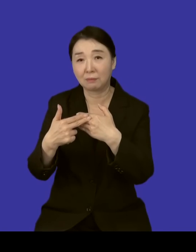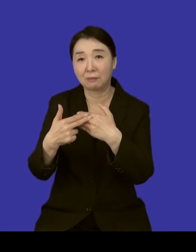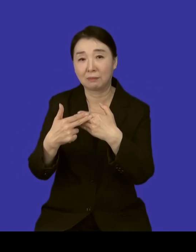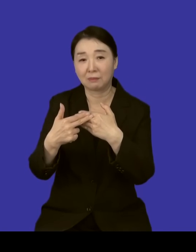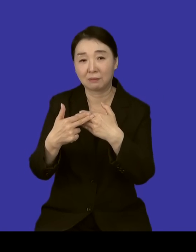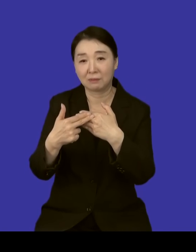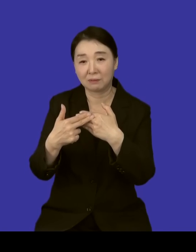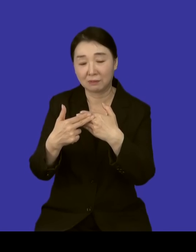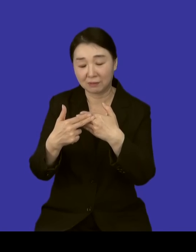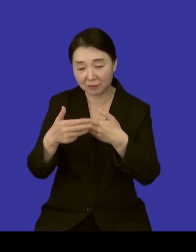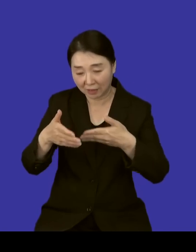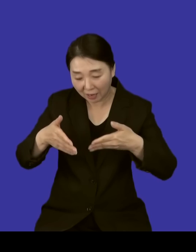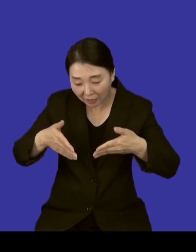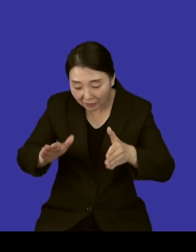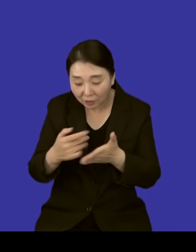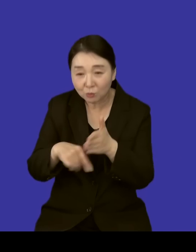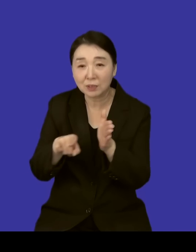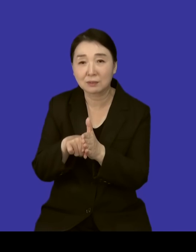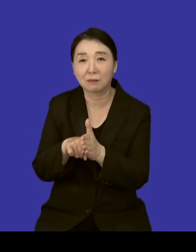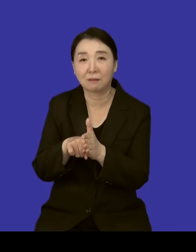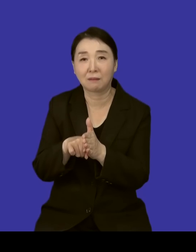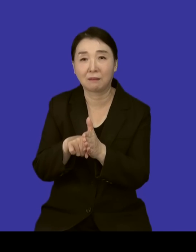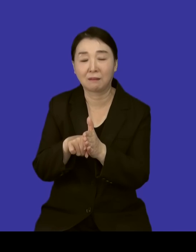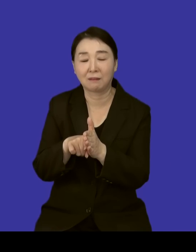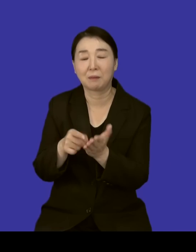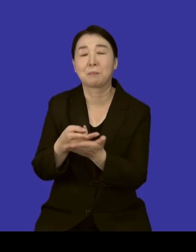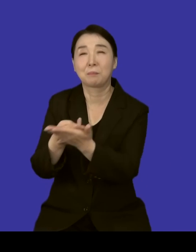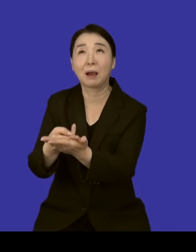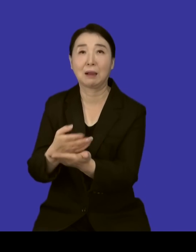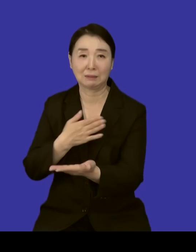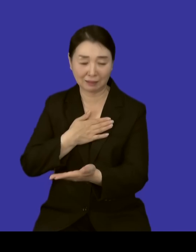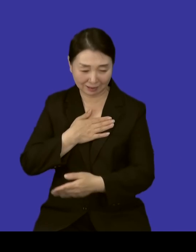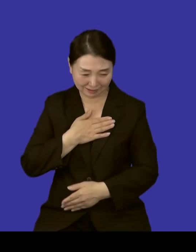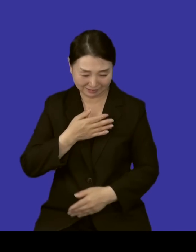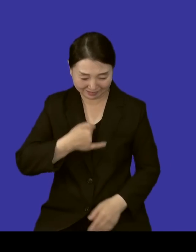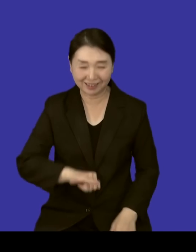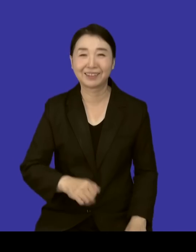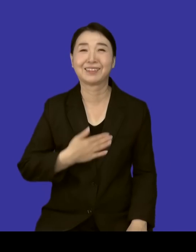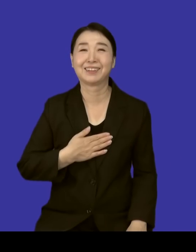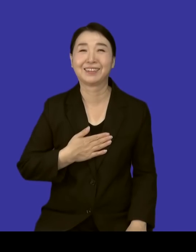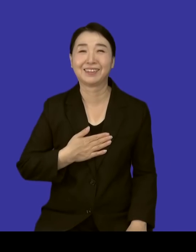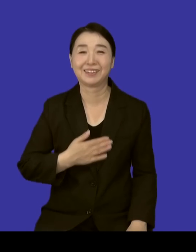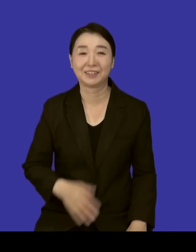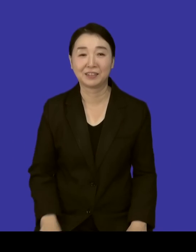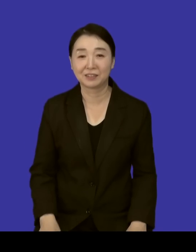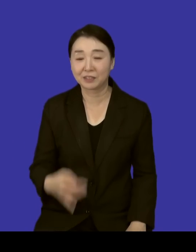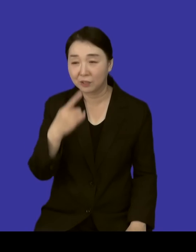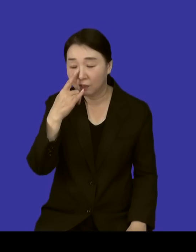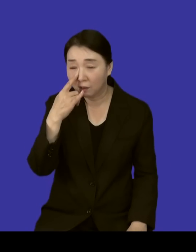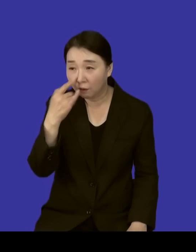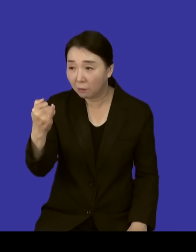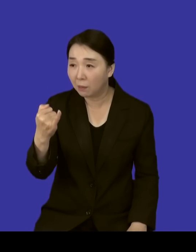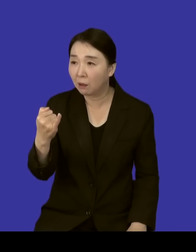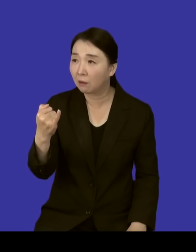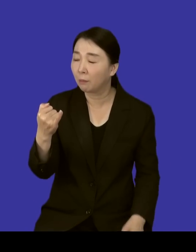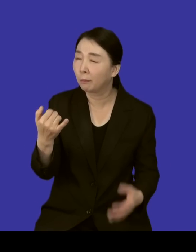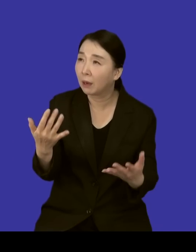예. 제가 나온 거잖아요. 그러니까